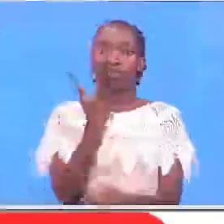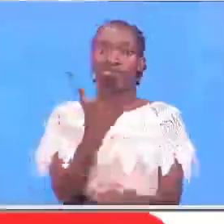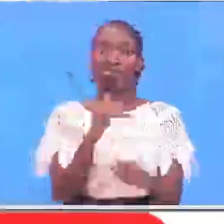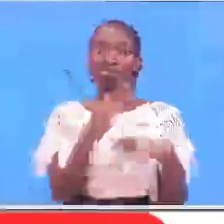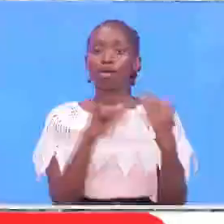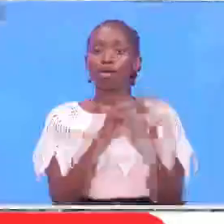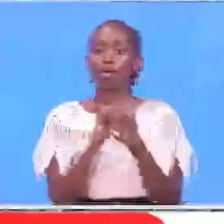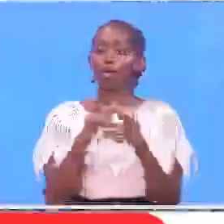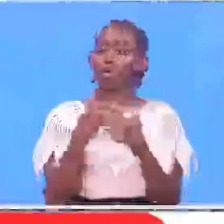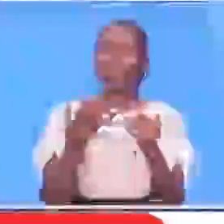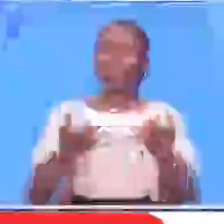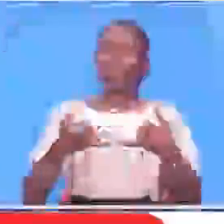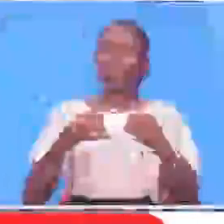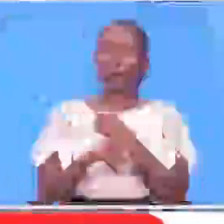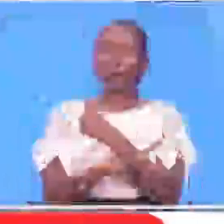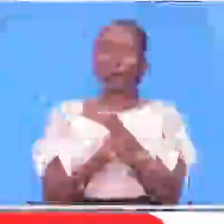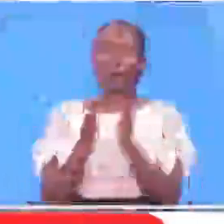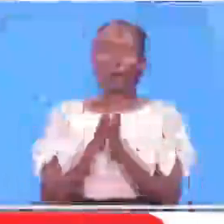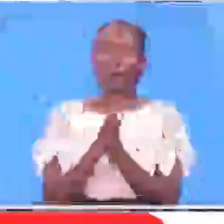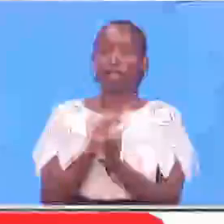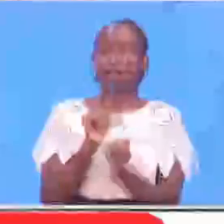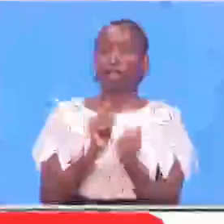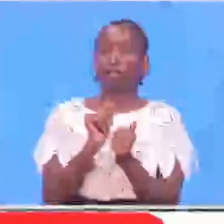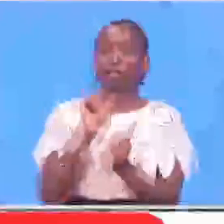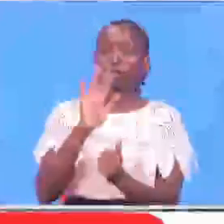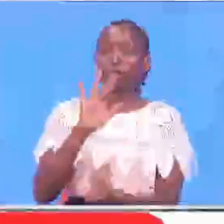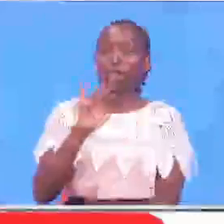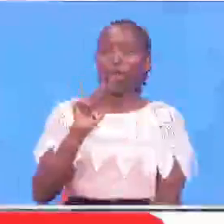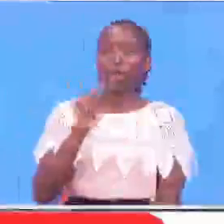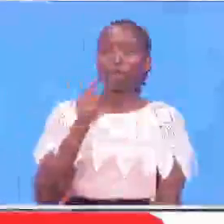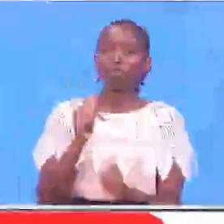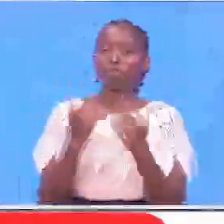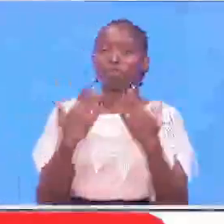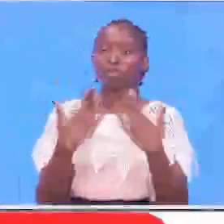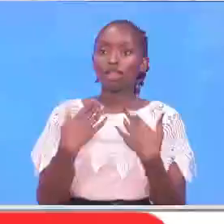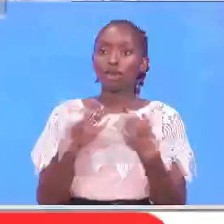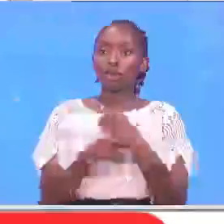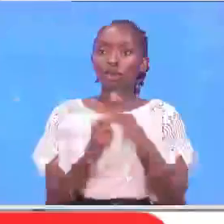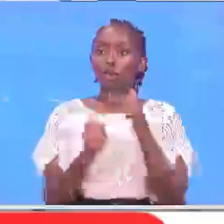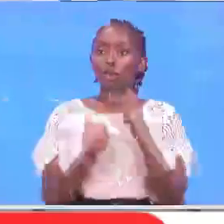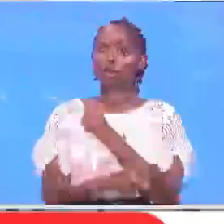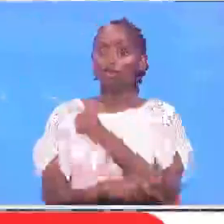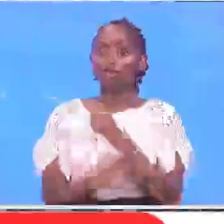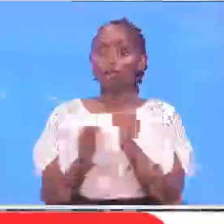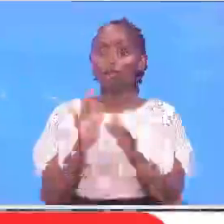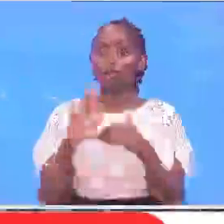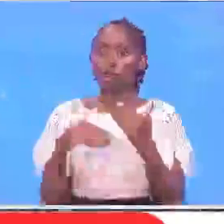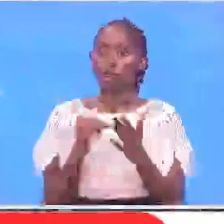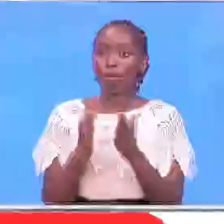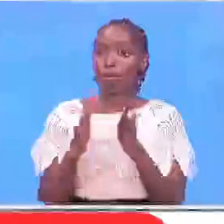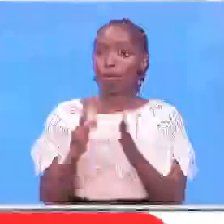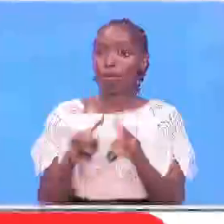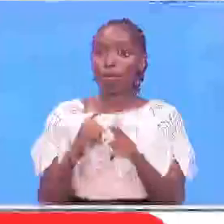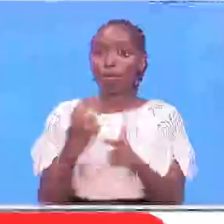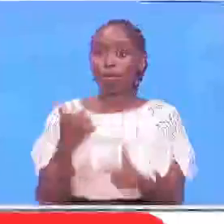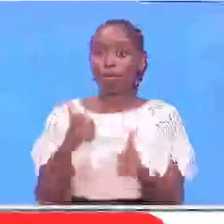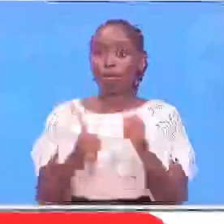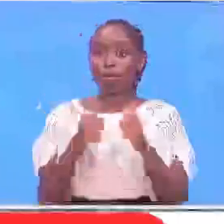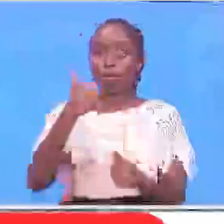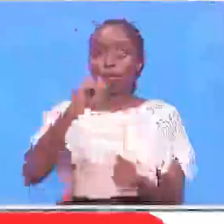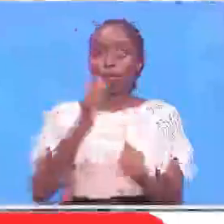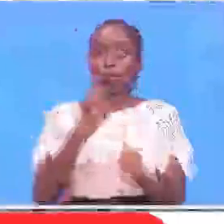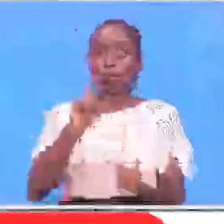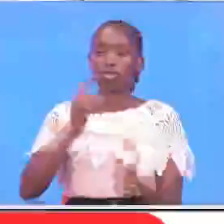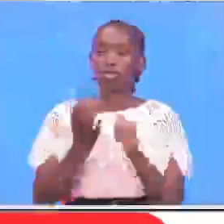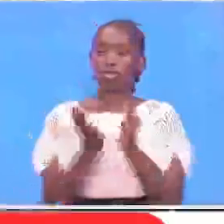kutoroka na shilingi takriban 15,000, fedha ambazo zilikuwa zimenaswa na tume ya kukabili ufisadi na ambazo zinadaiwa kukusanywa